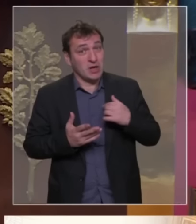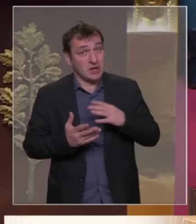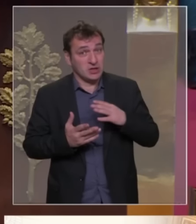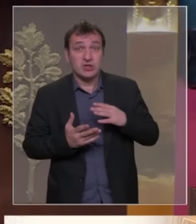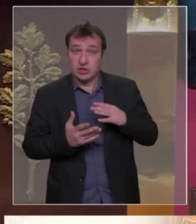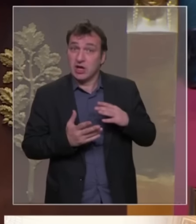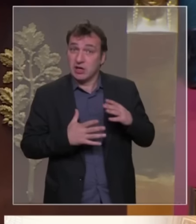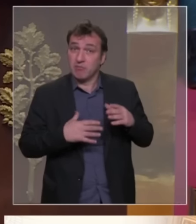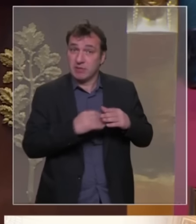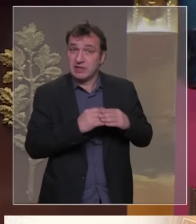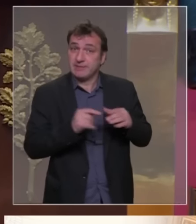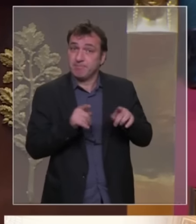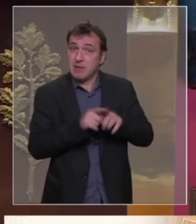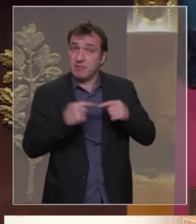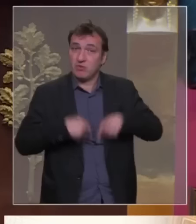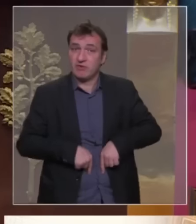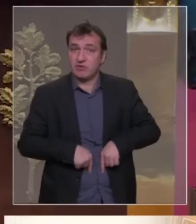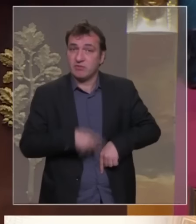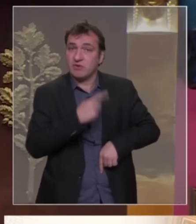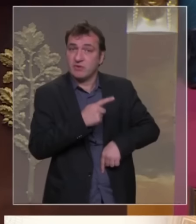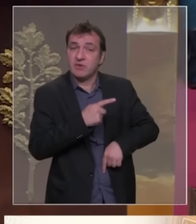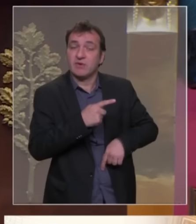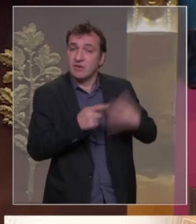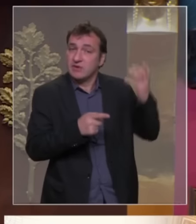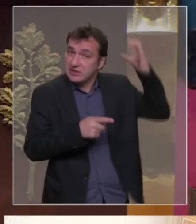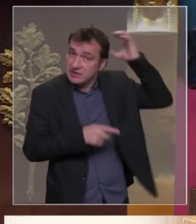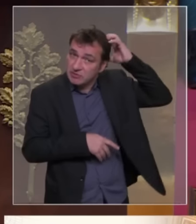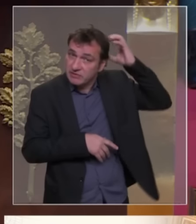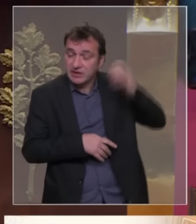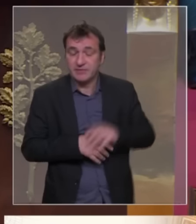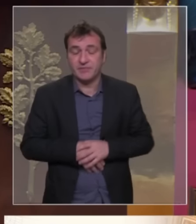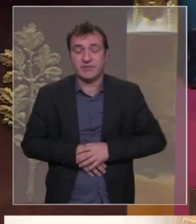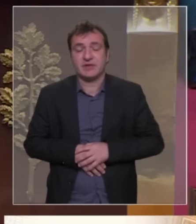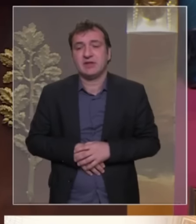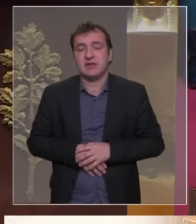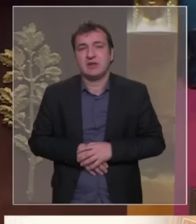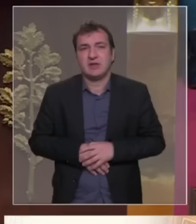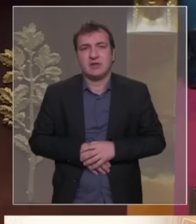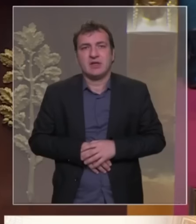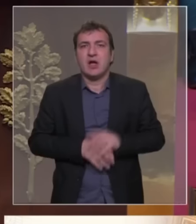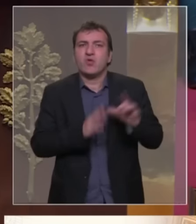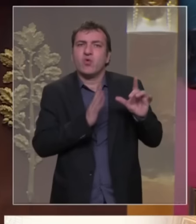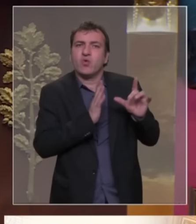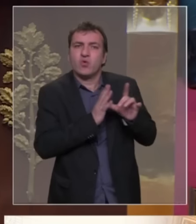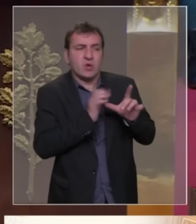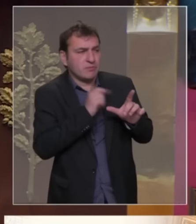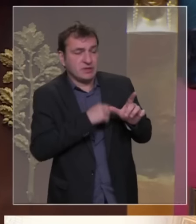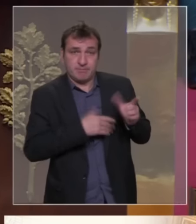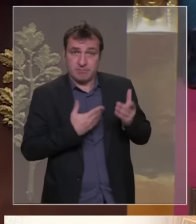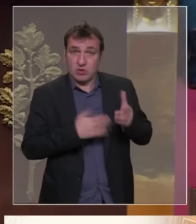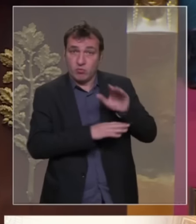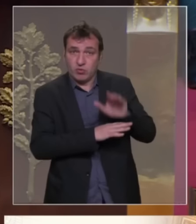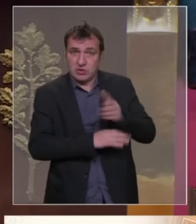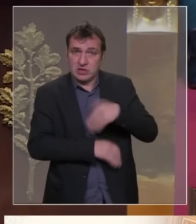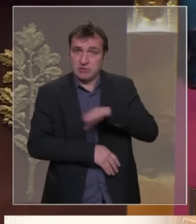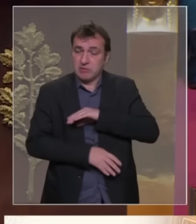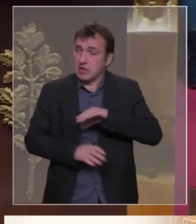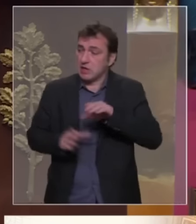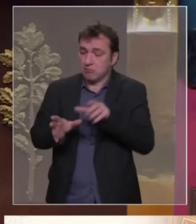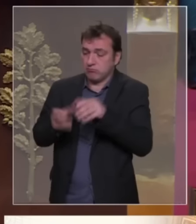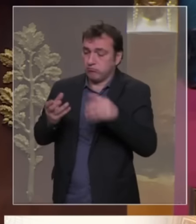Veil. Il n'y aura aucune remise en cause de cette loi désormais protégée par la Constitution.